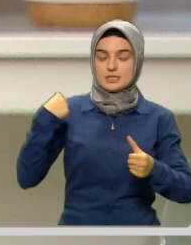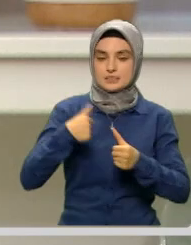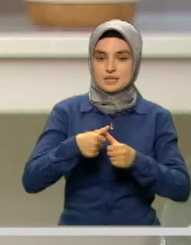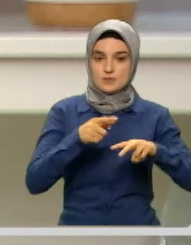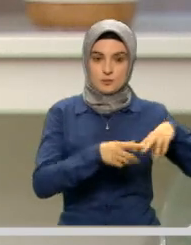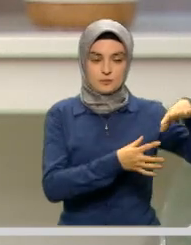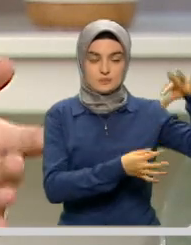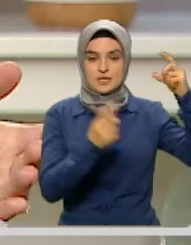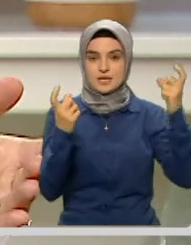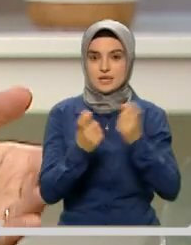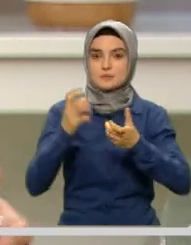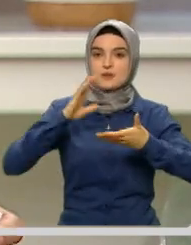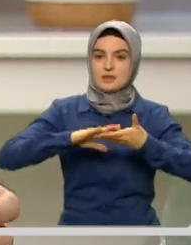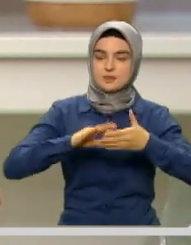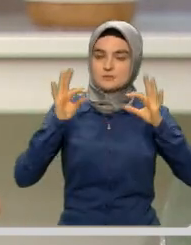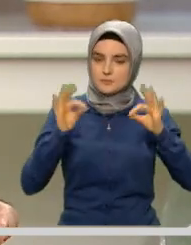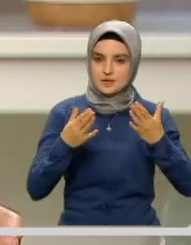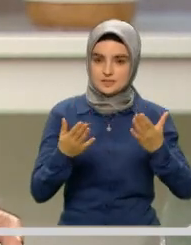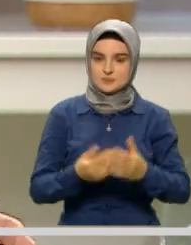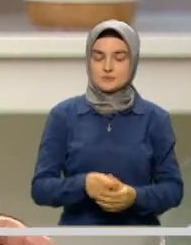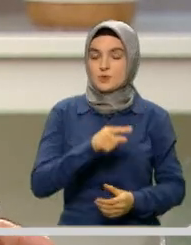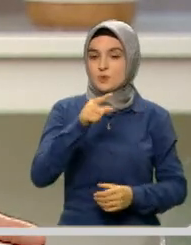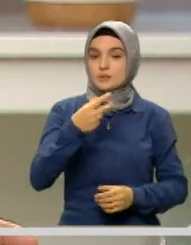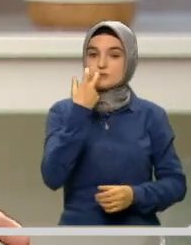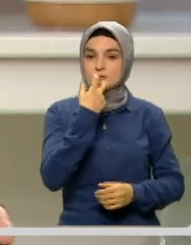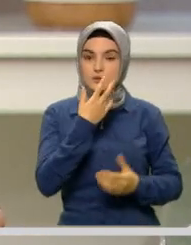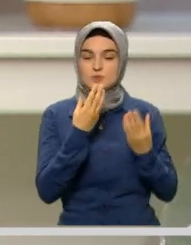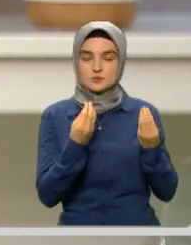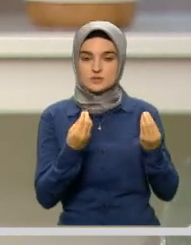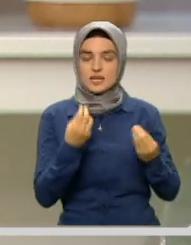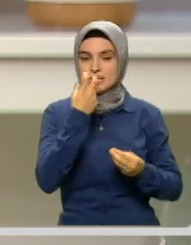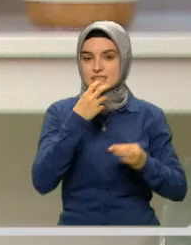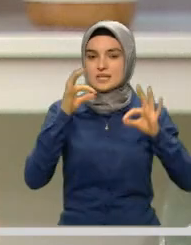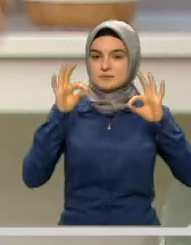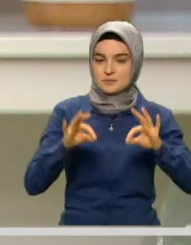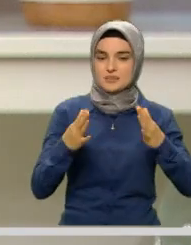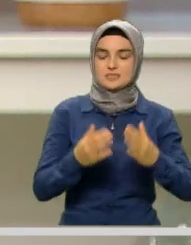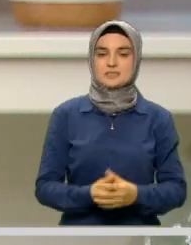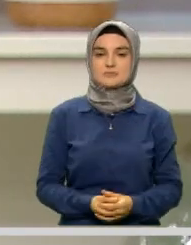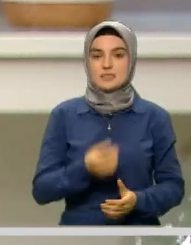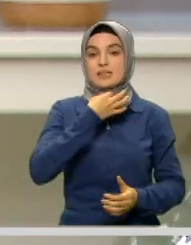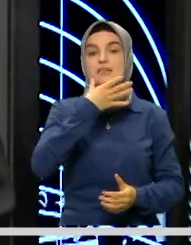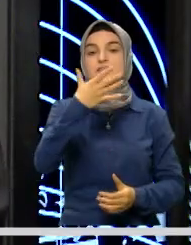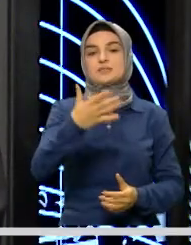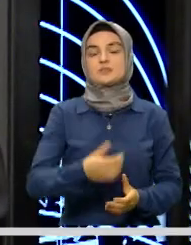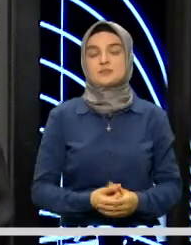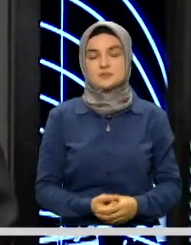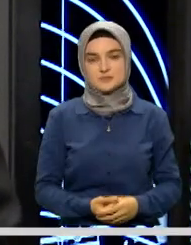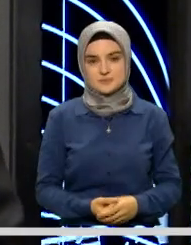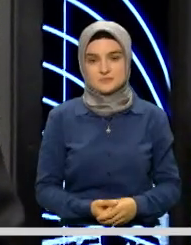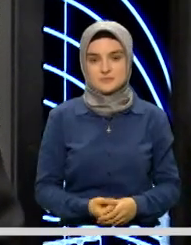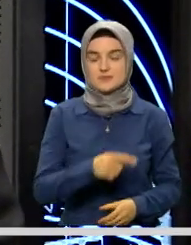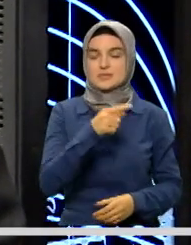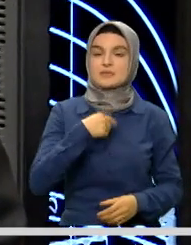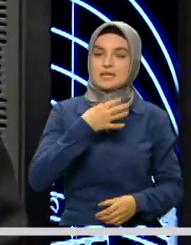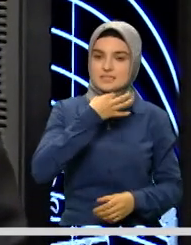Osman Alaca ve ekip arkadaşları eşlik ettiler. Onların seslendirdiği güzel eserle yayınımızı açtık. Teşekkür ediyoruz hepinize. Teşekkür ediyorum.